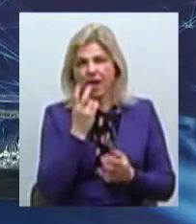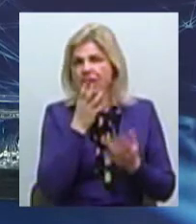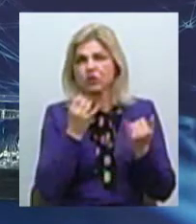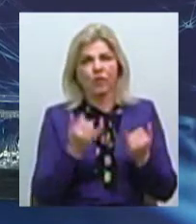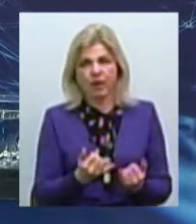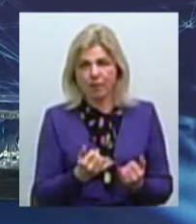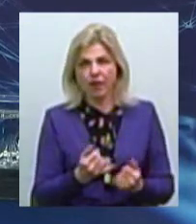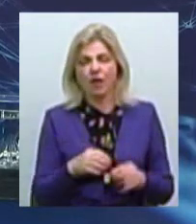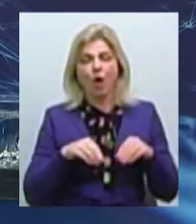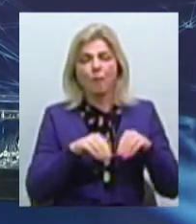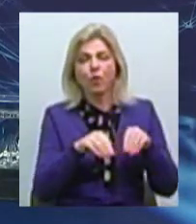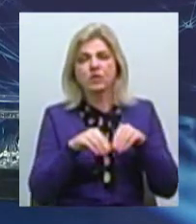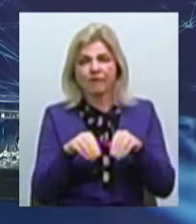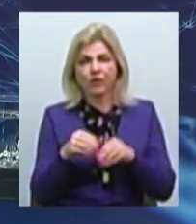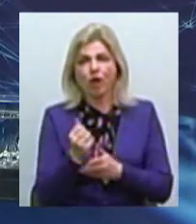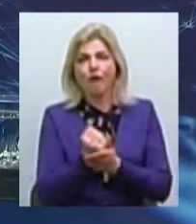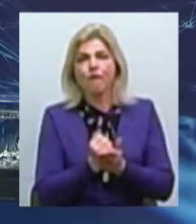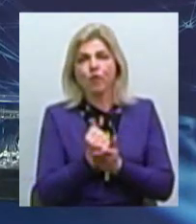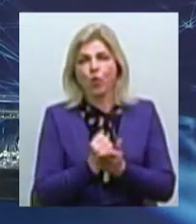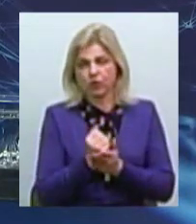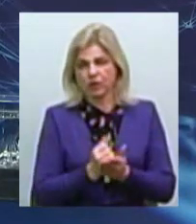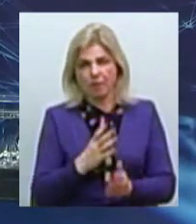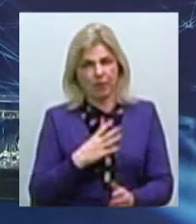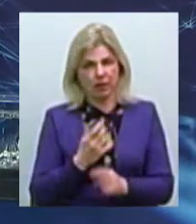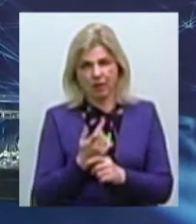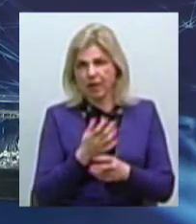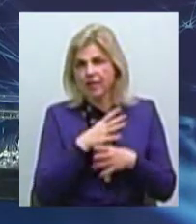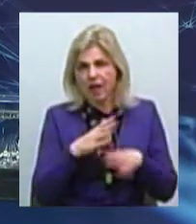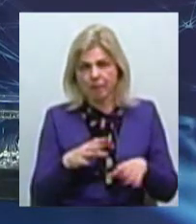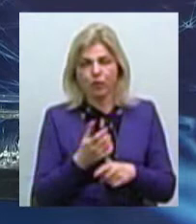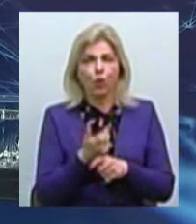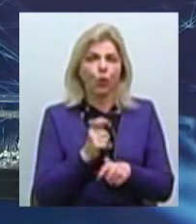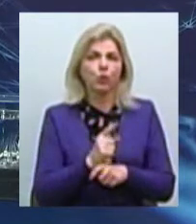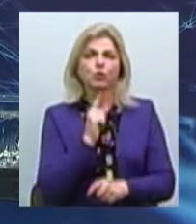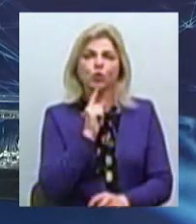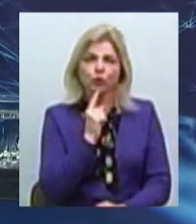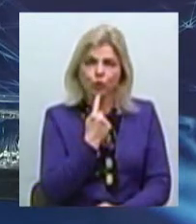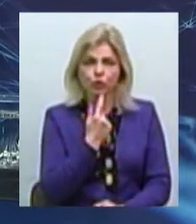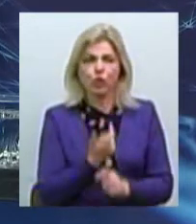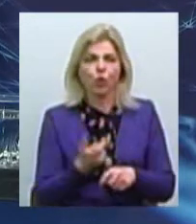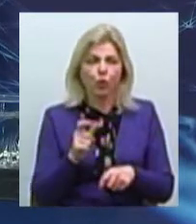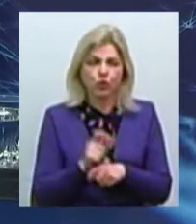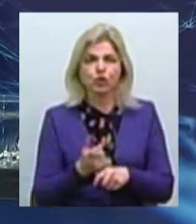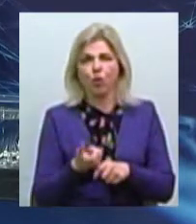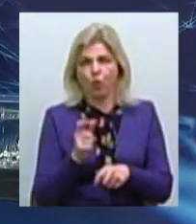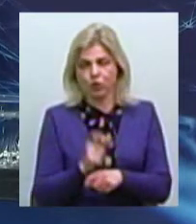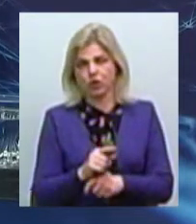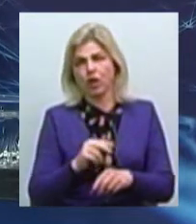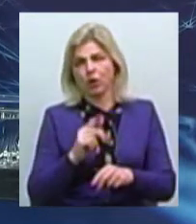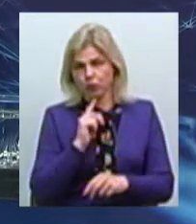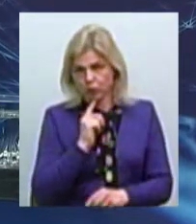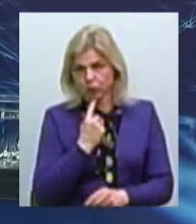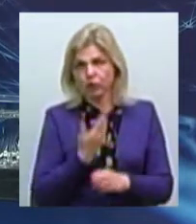посевного фонда нормального не было бы животы формат doc это был очень очень очень тяжелый труд